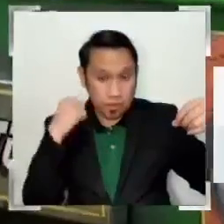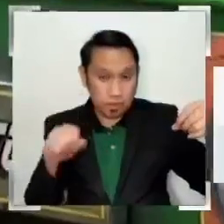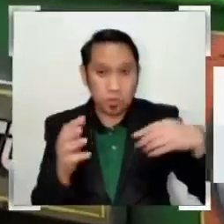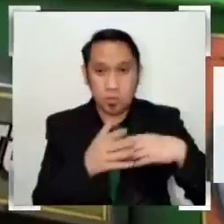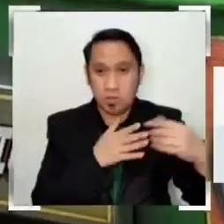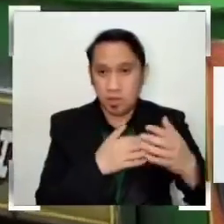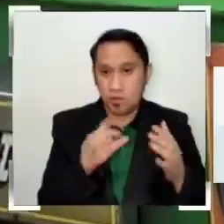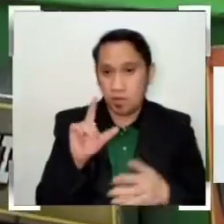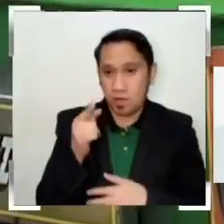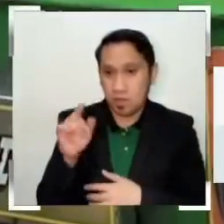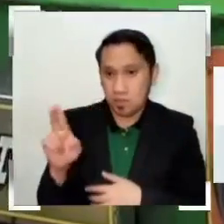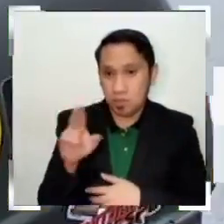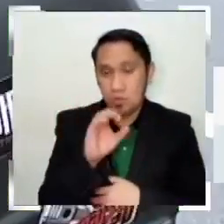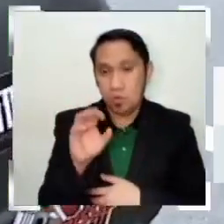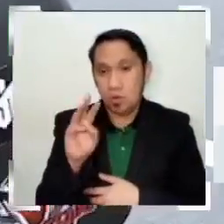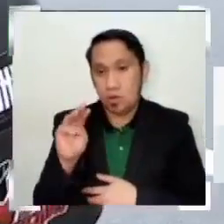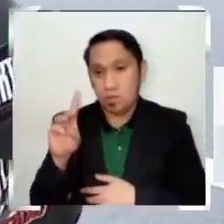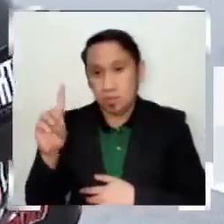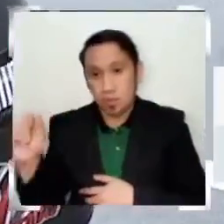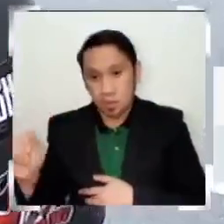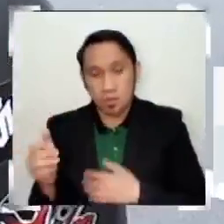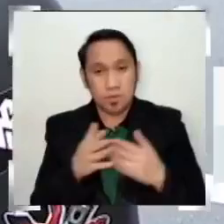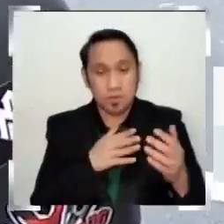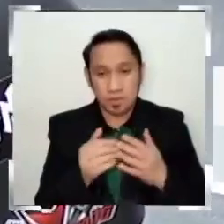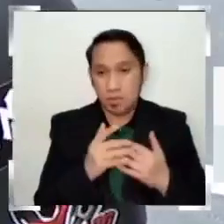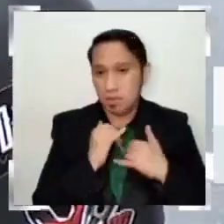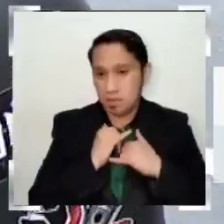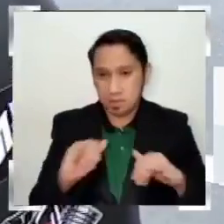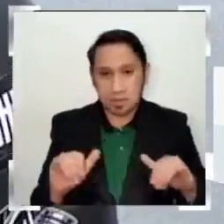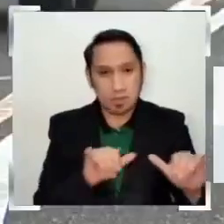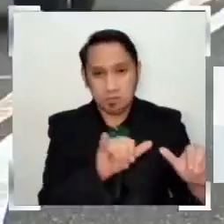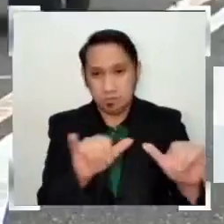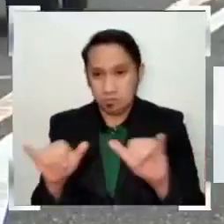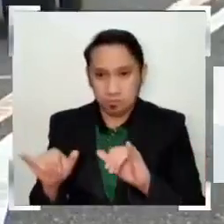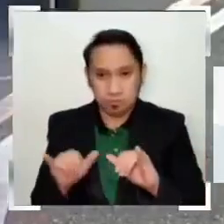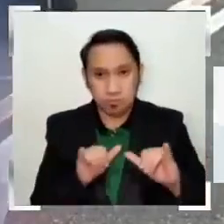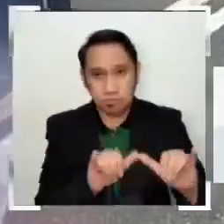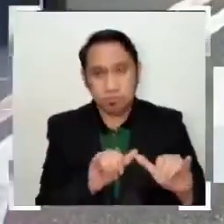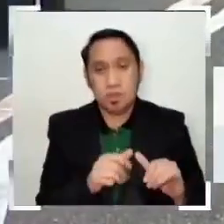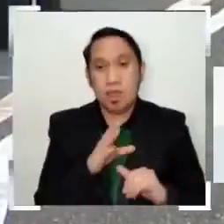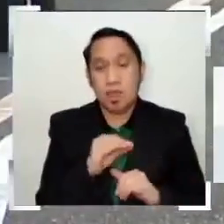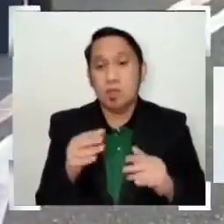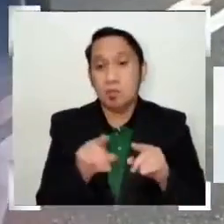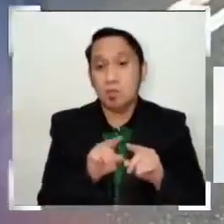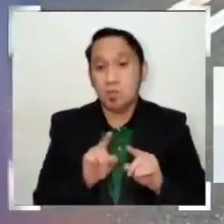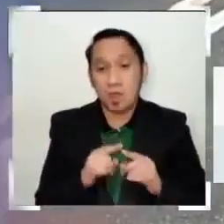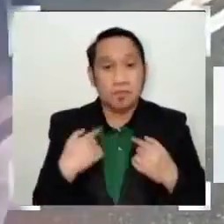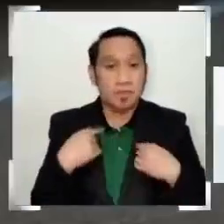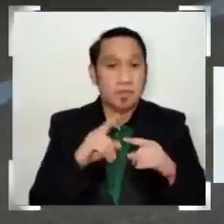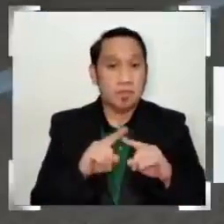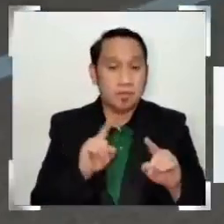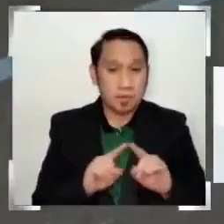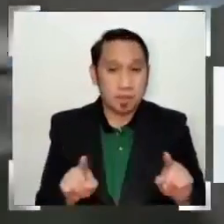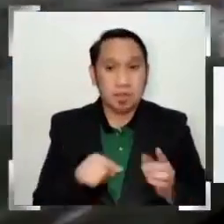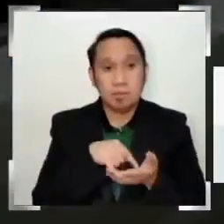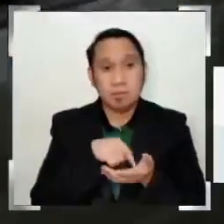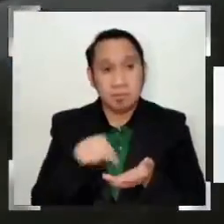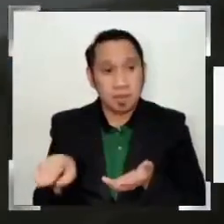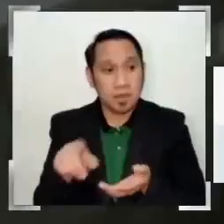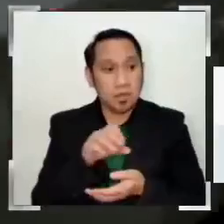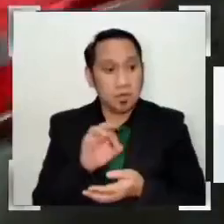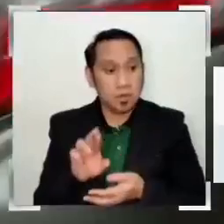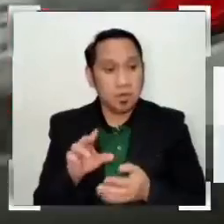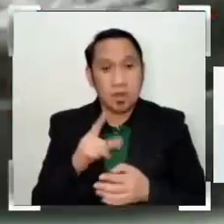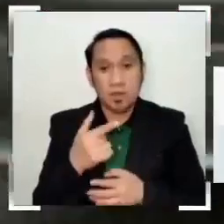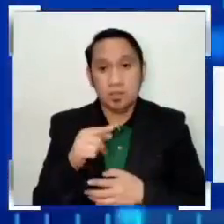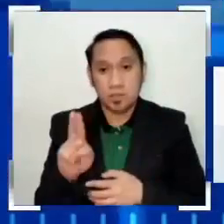ang makahuli sa motorista. May iba't ibang option na rin sa pagbabayad. Pwedeng online, sa bangko, o sa LGU kung